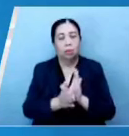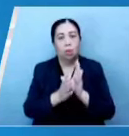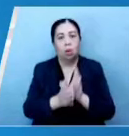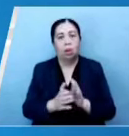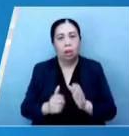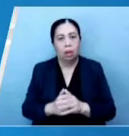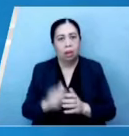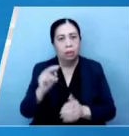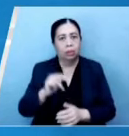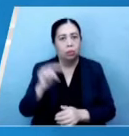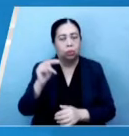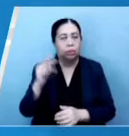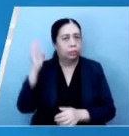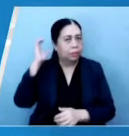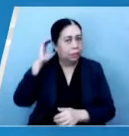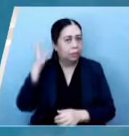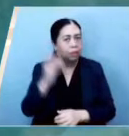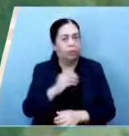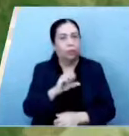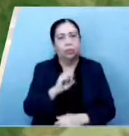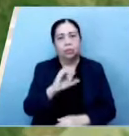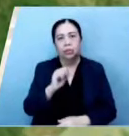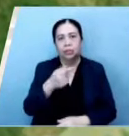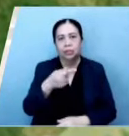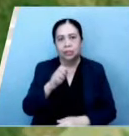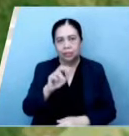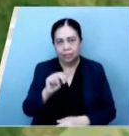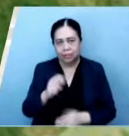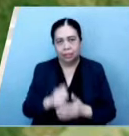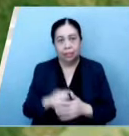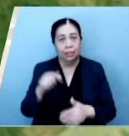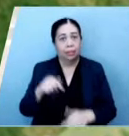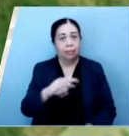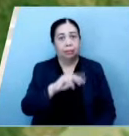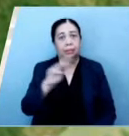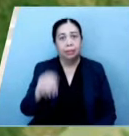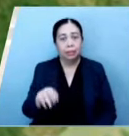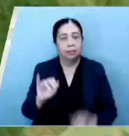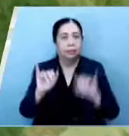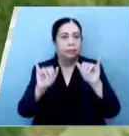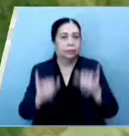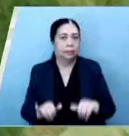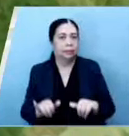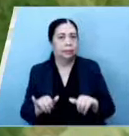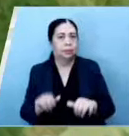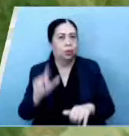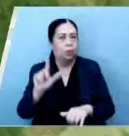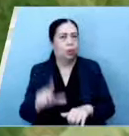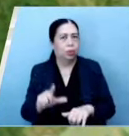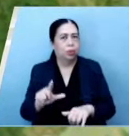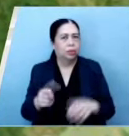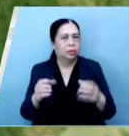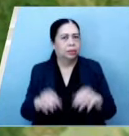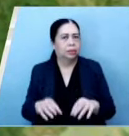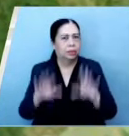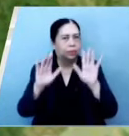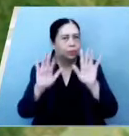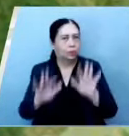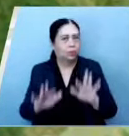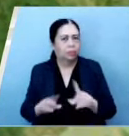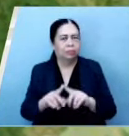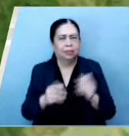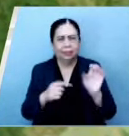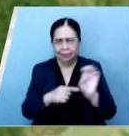Northern Mindanao at Soccsargent. Dito naman po sa Metro Manila, mananatiling mababa ang chance ng ulan pero magdala pa rin na